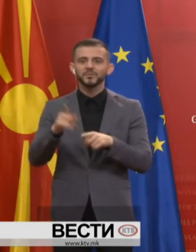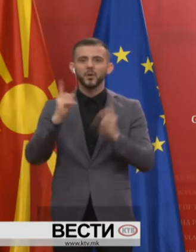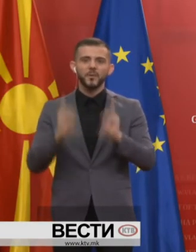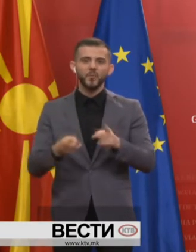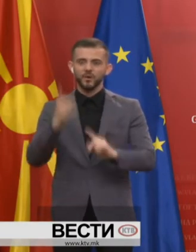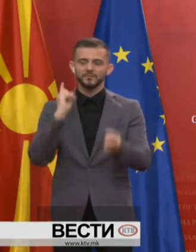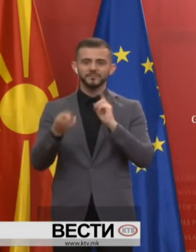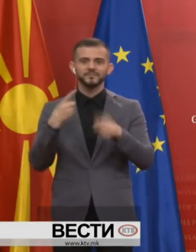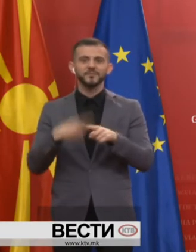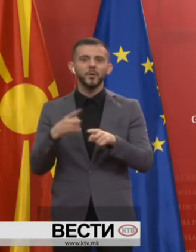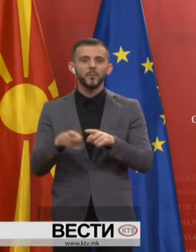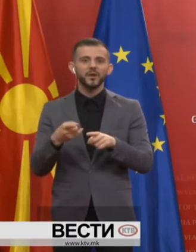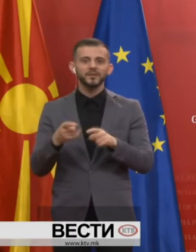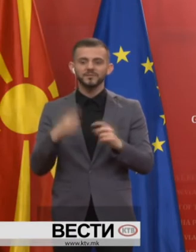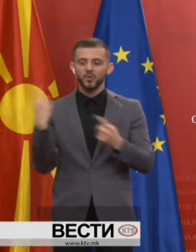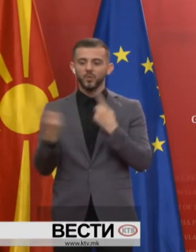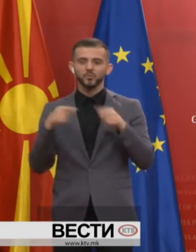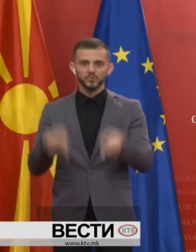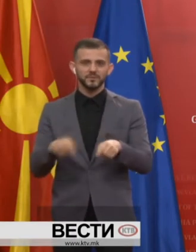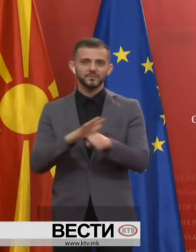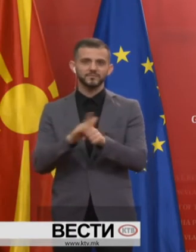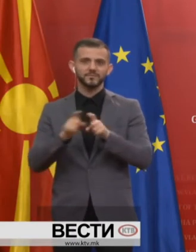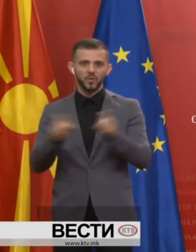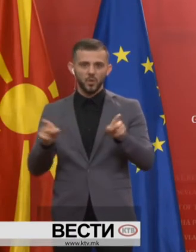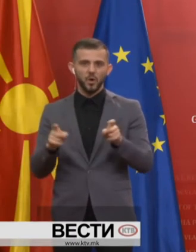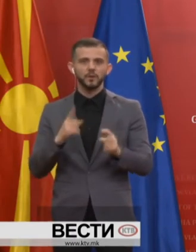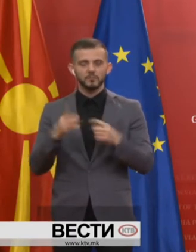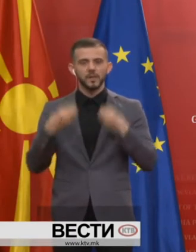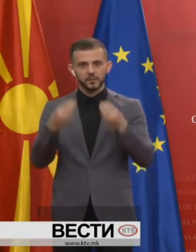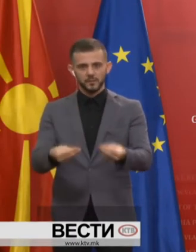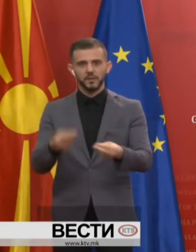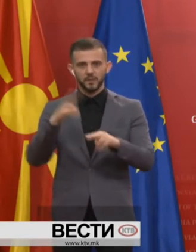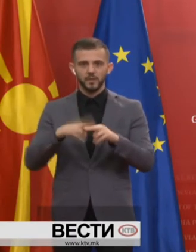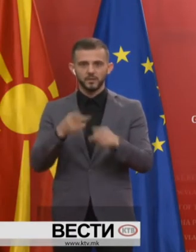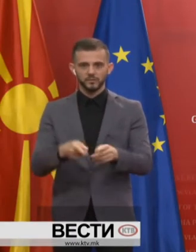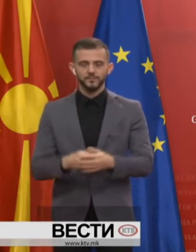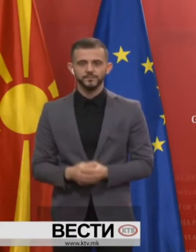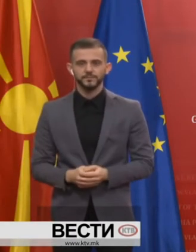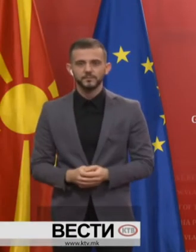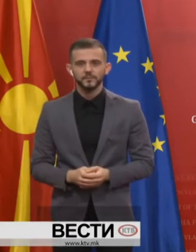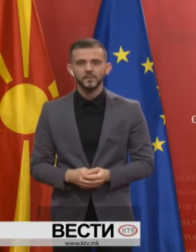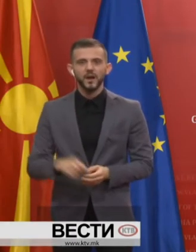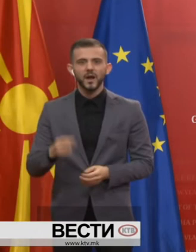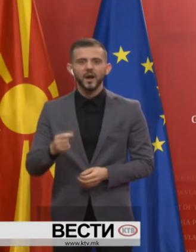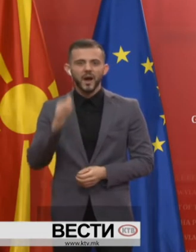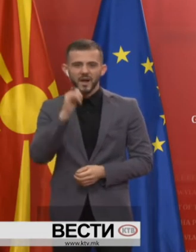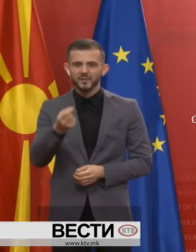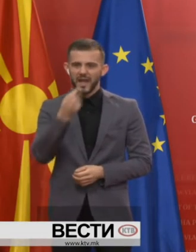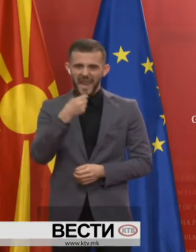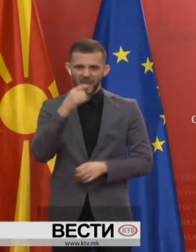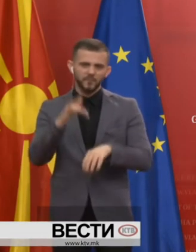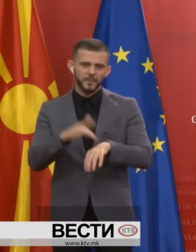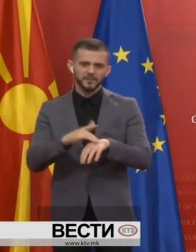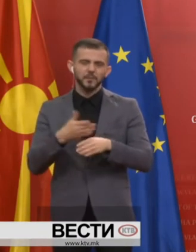непречено спроведување на транспортот во услови на епидемија од коронавирусот. Агенцијата за лекови и медицински